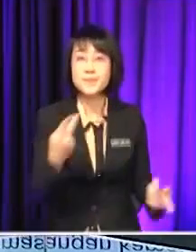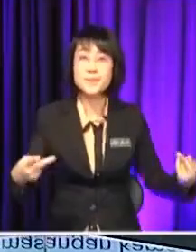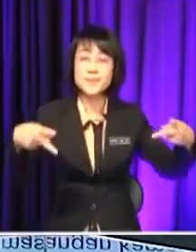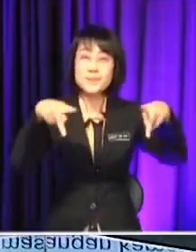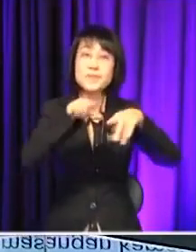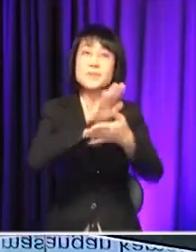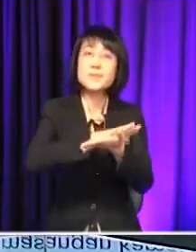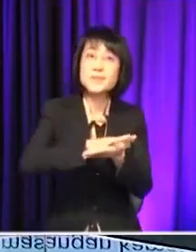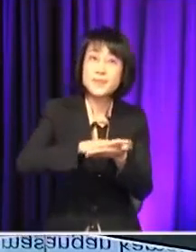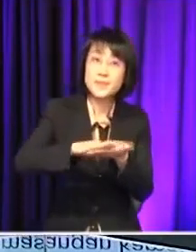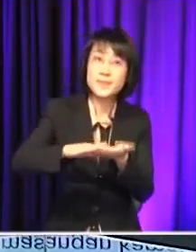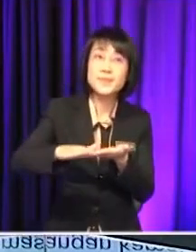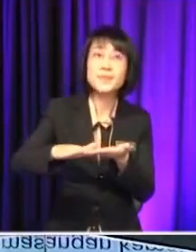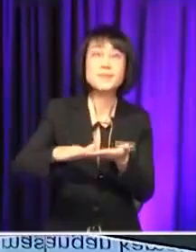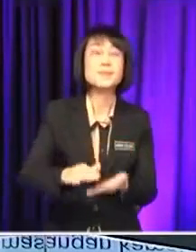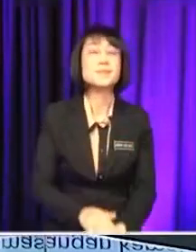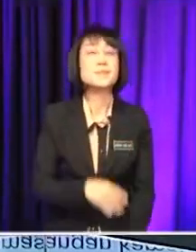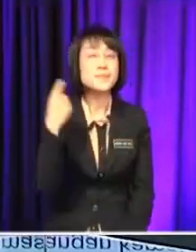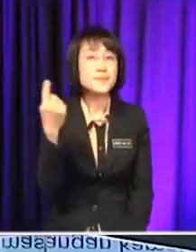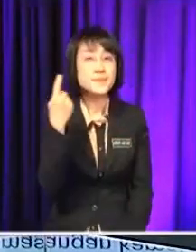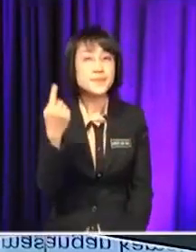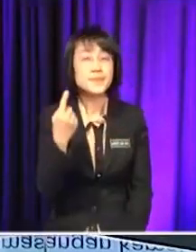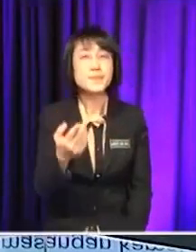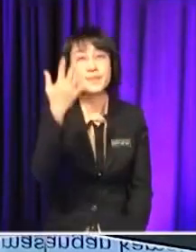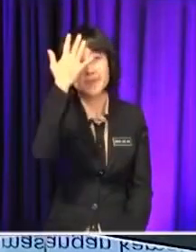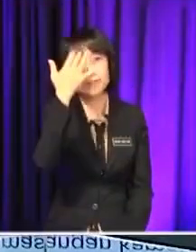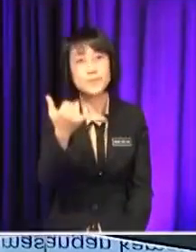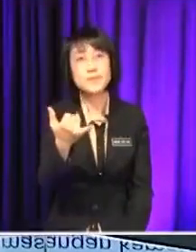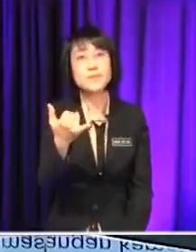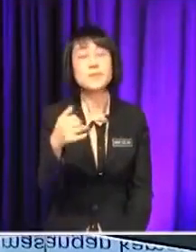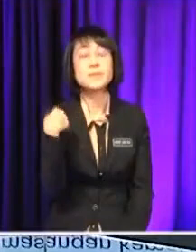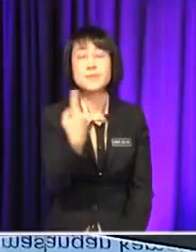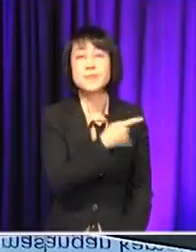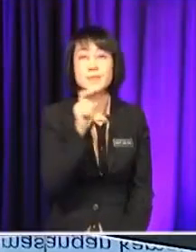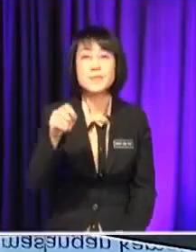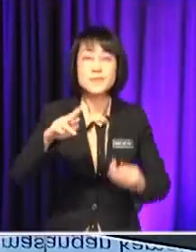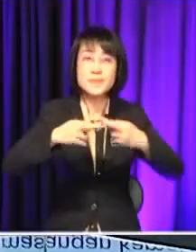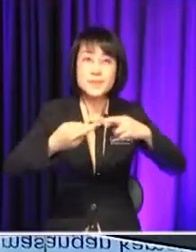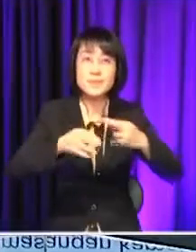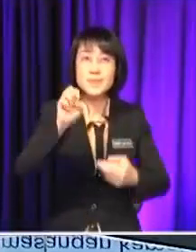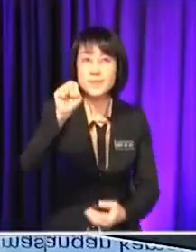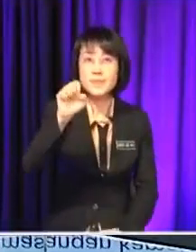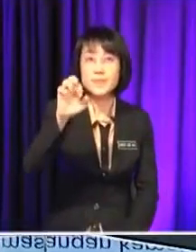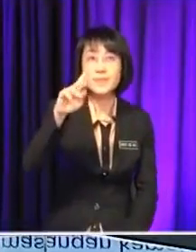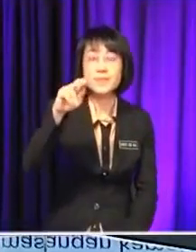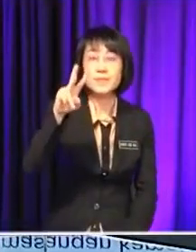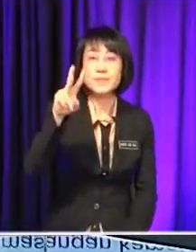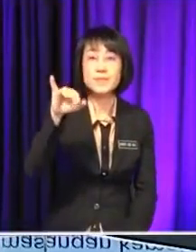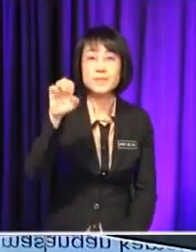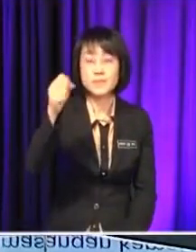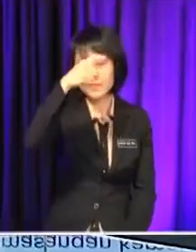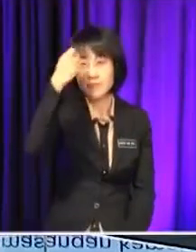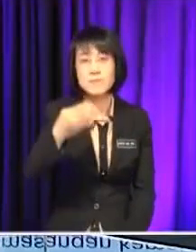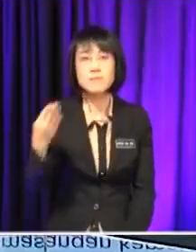membersihkan ee kekerapat sebab Apa sebab aku perlu kita buat servis karena kadang-kadang barang ini semua mahal jadi